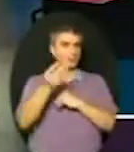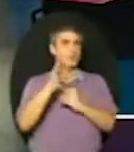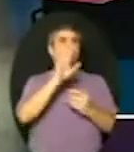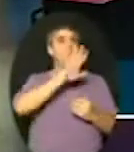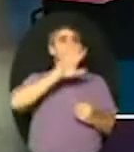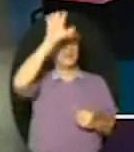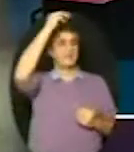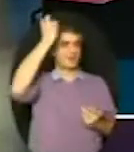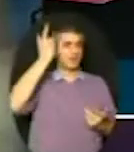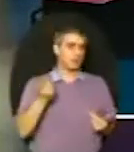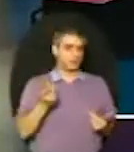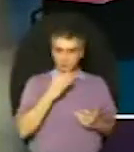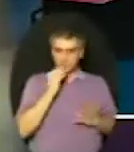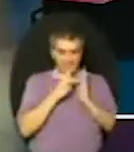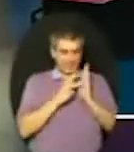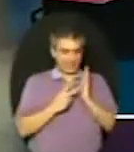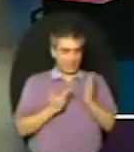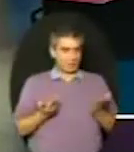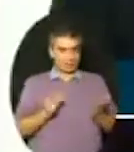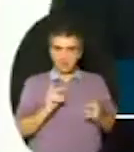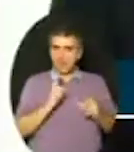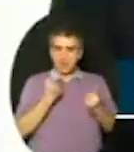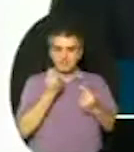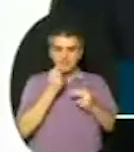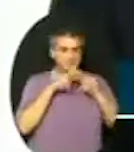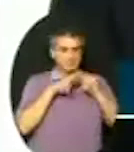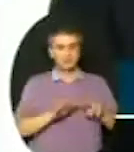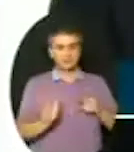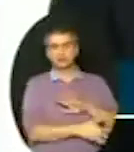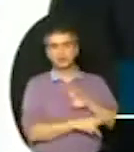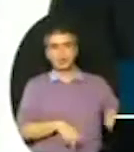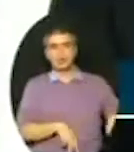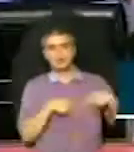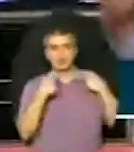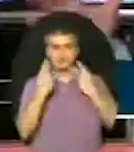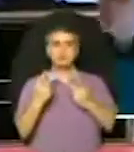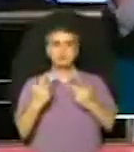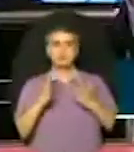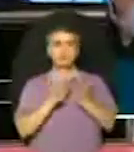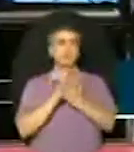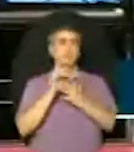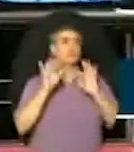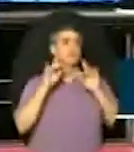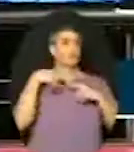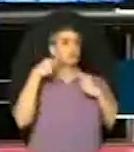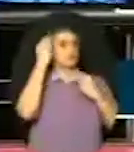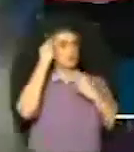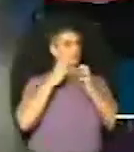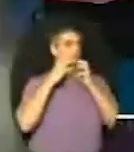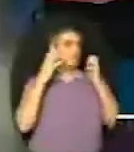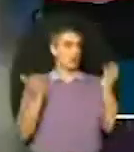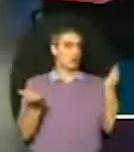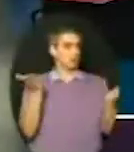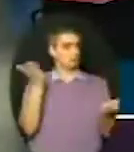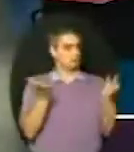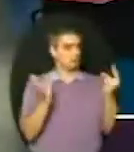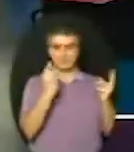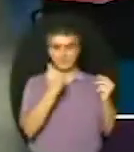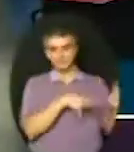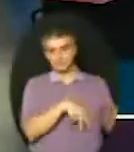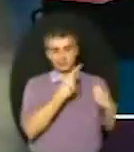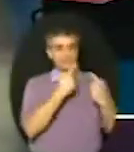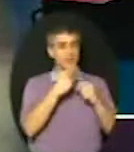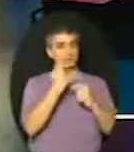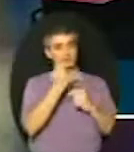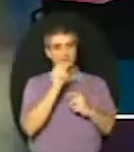פריפריה, תלכו לפי איזשהו קריטריון. למה הכסף הזה צריך לחזור? 18 מיליארד יום לימודים ארוך. למה הכסף הזה צריך לחזור לוועדת הכספים,